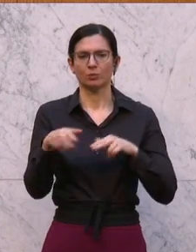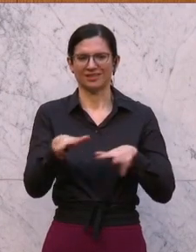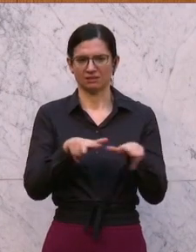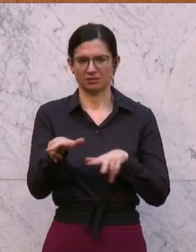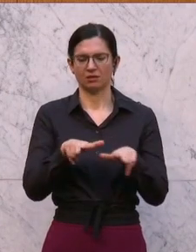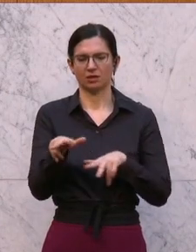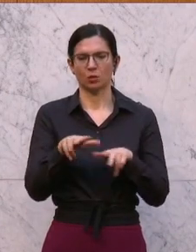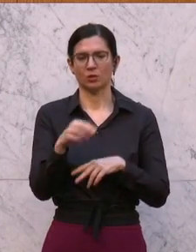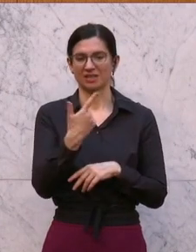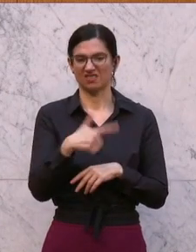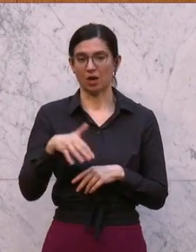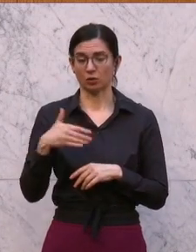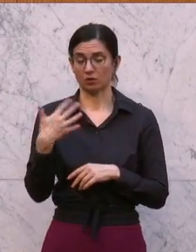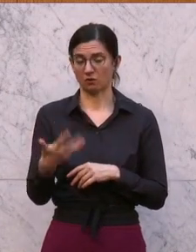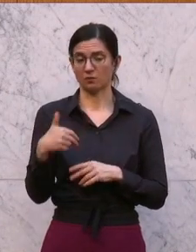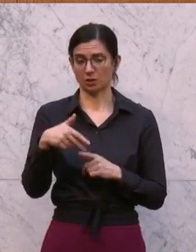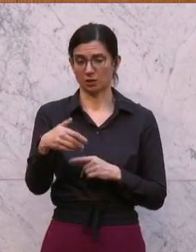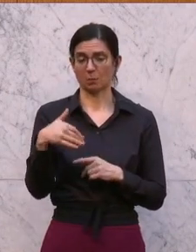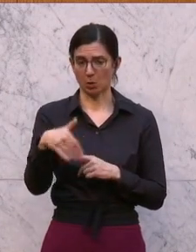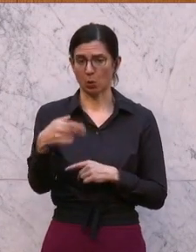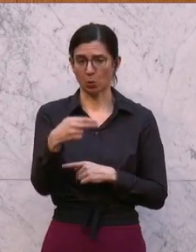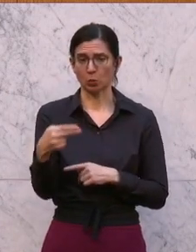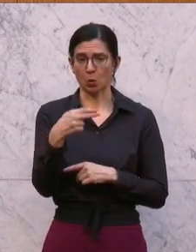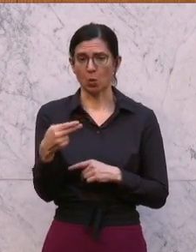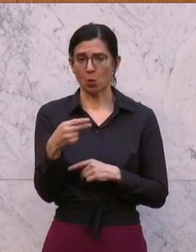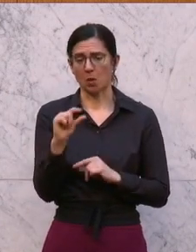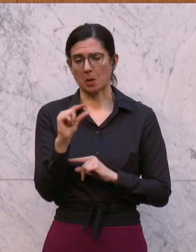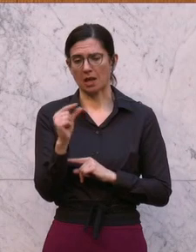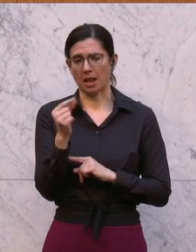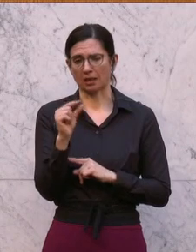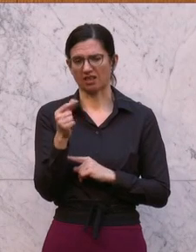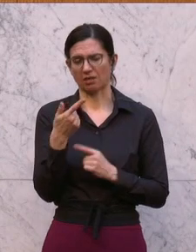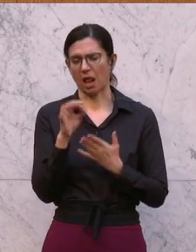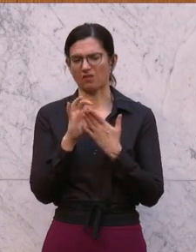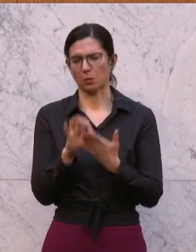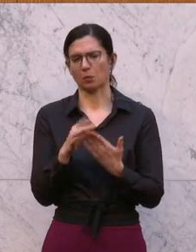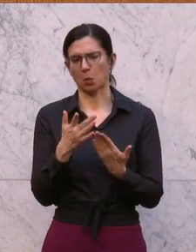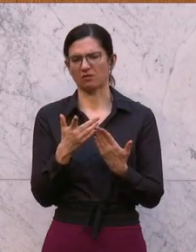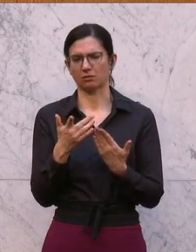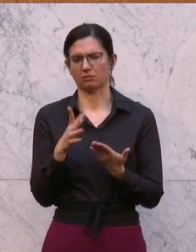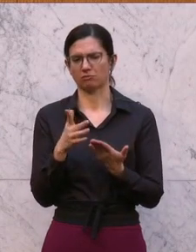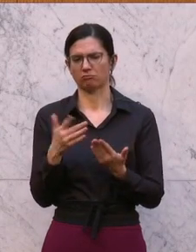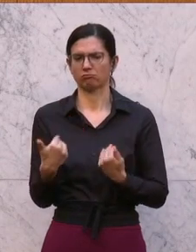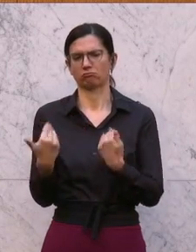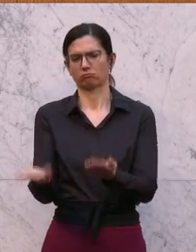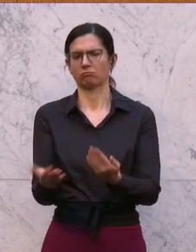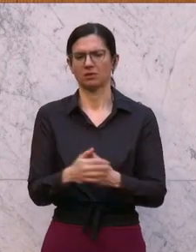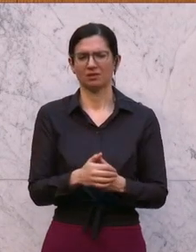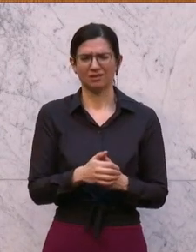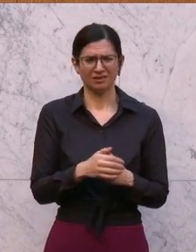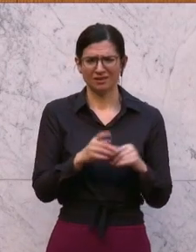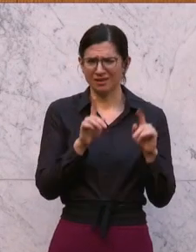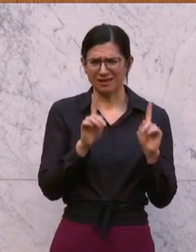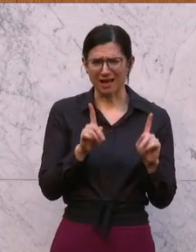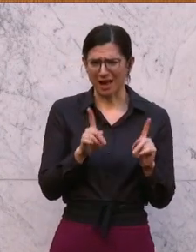zwar 250 Millionen Euro für einen kleinen Teil der Betroffenen, bestellt sie bereit, aber das zahlen